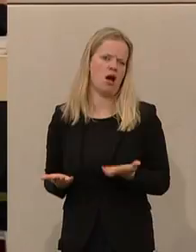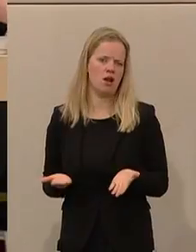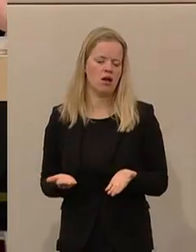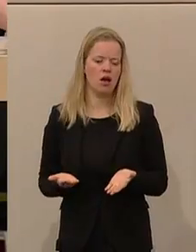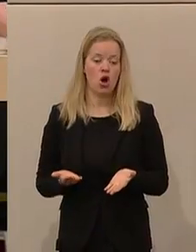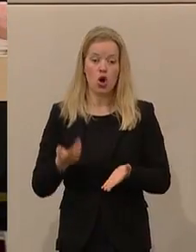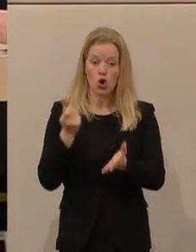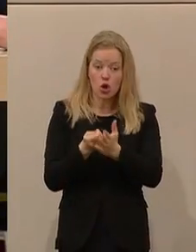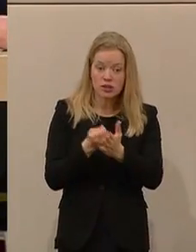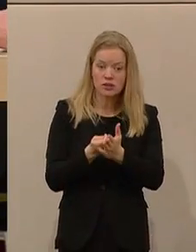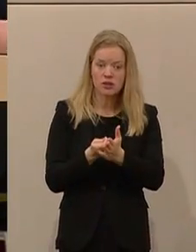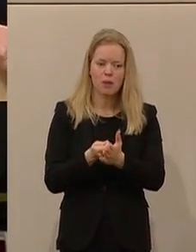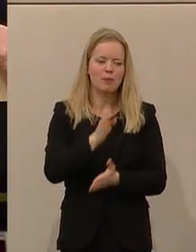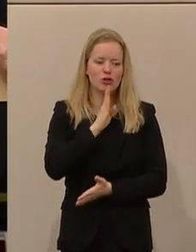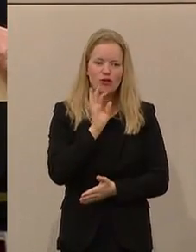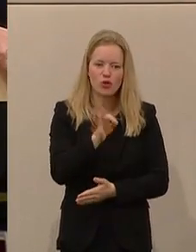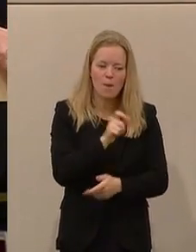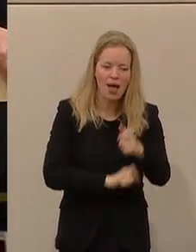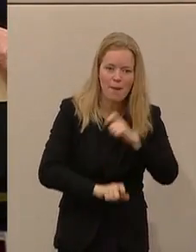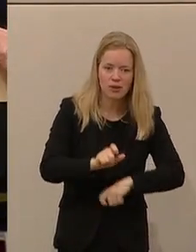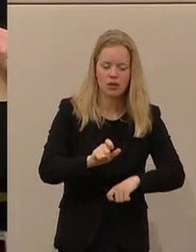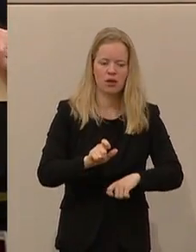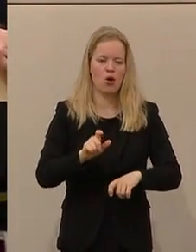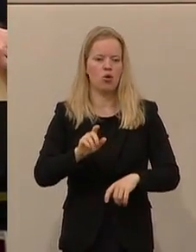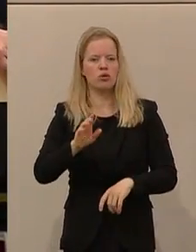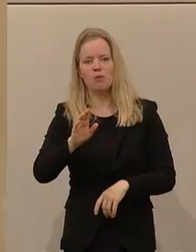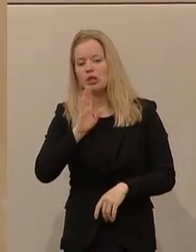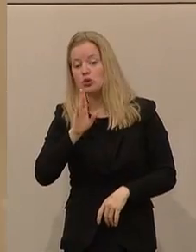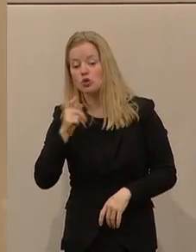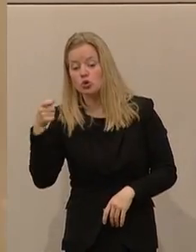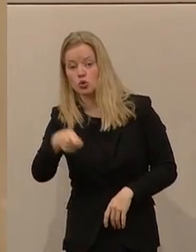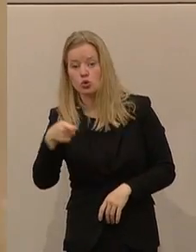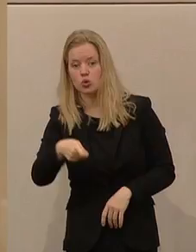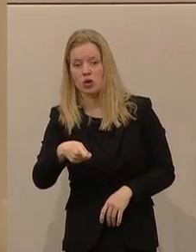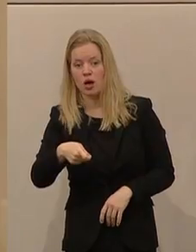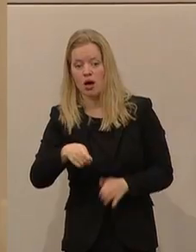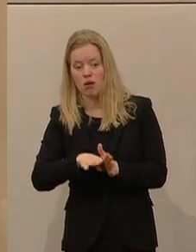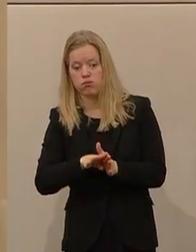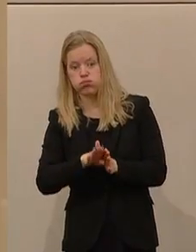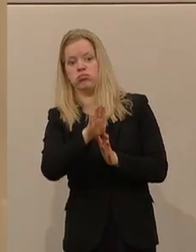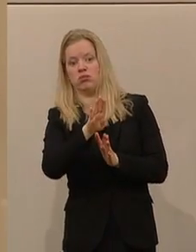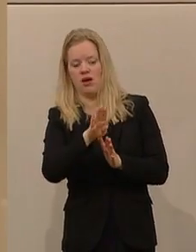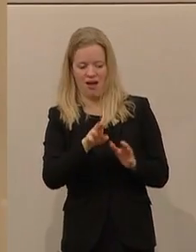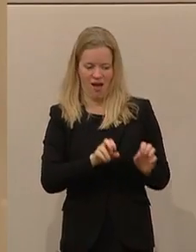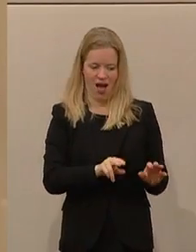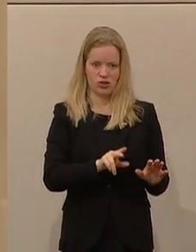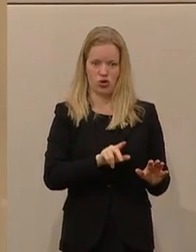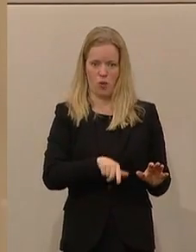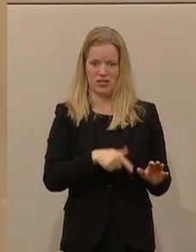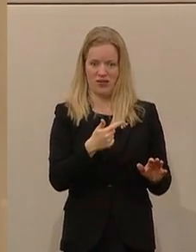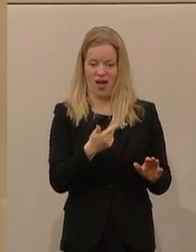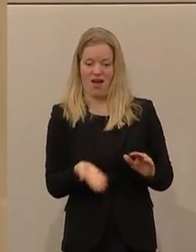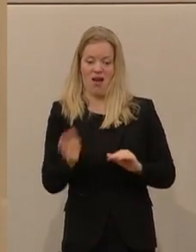für Beamtenpensionen und die Pensionszuschüsse ins Bundesbudget von 18,2 Milliarden